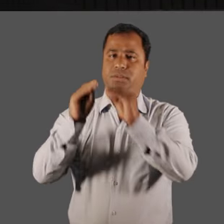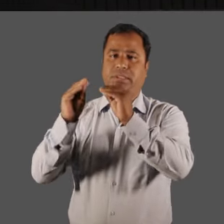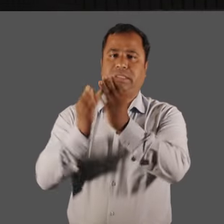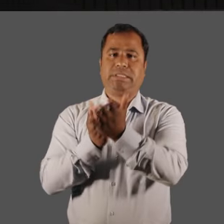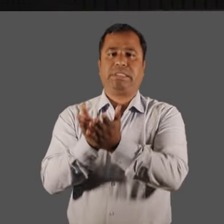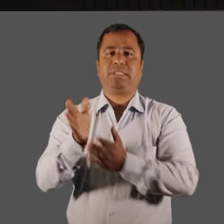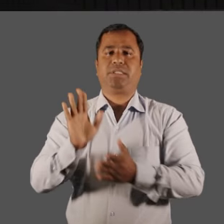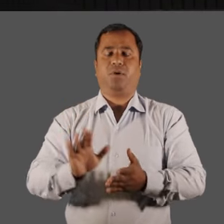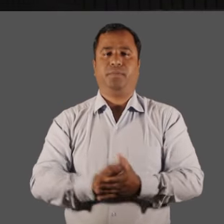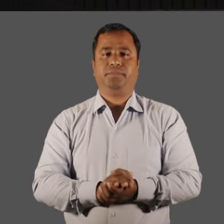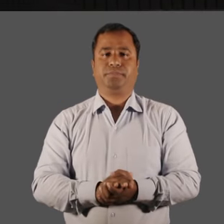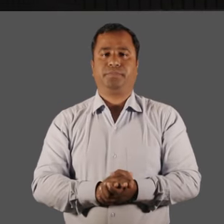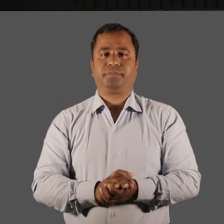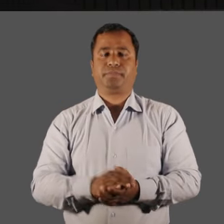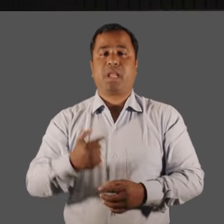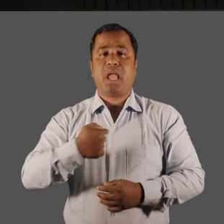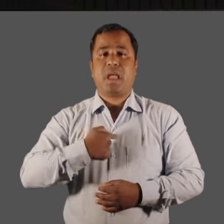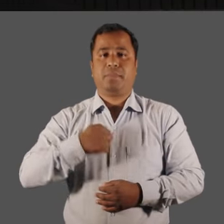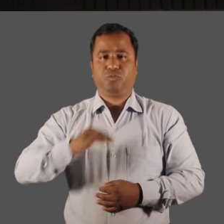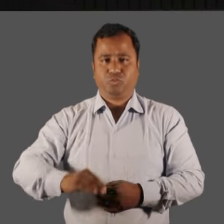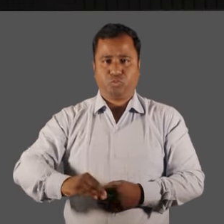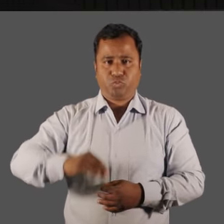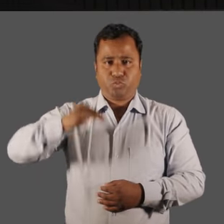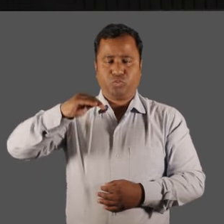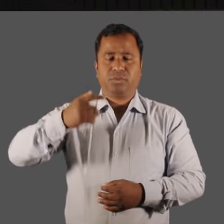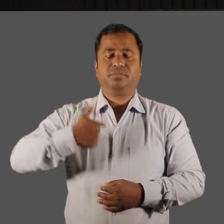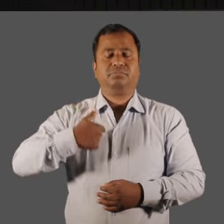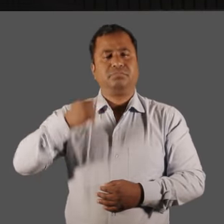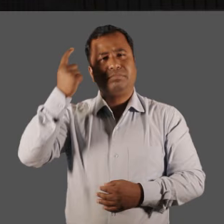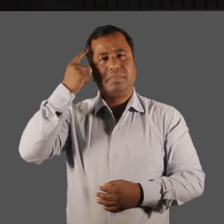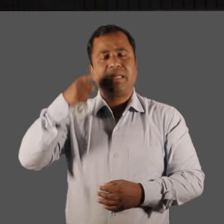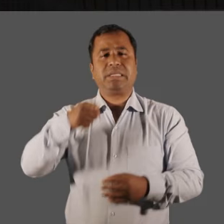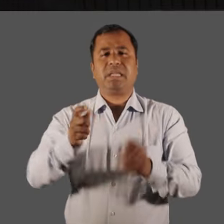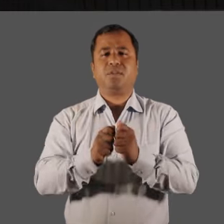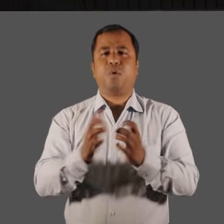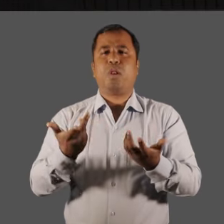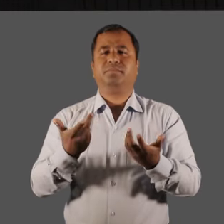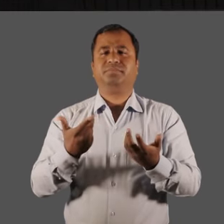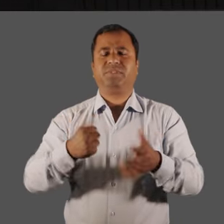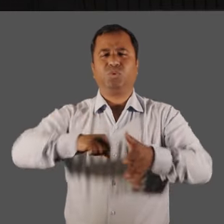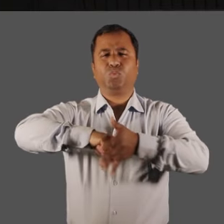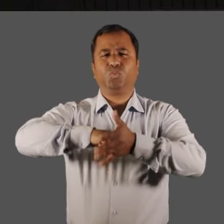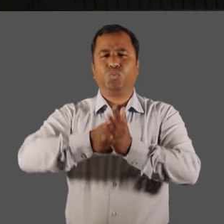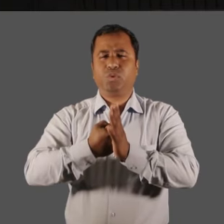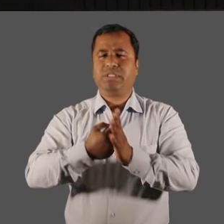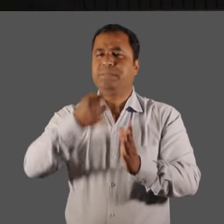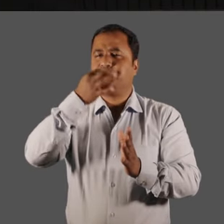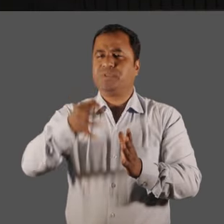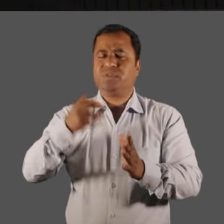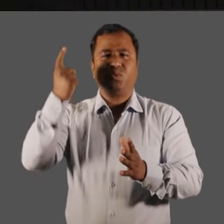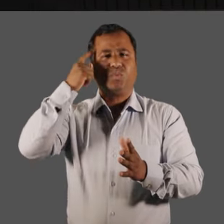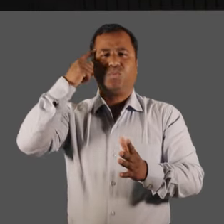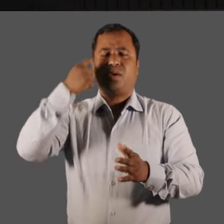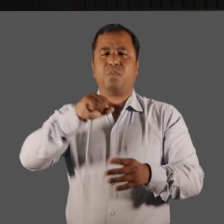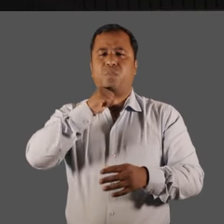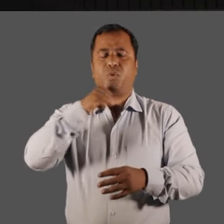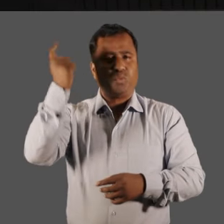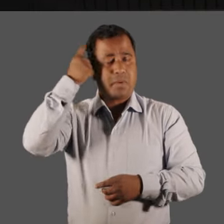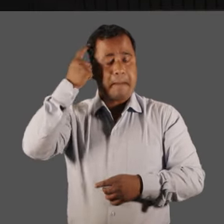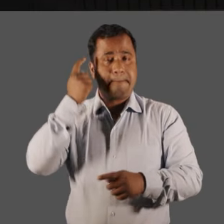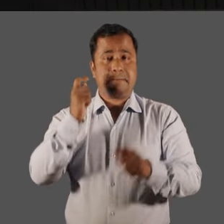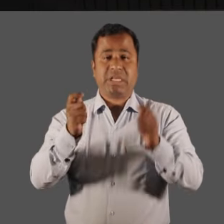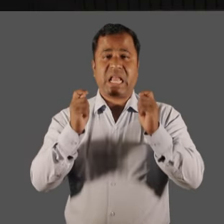আমরা যেমন মানে শৈশবের তো আসলে নিজস্ব একটা বৈশিষ্ট্য আছে। আমরা ওই সময় অনেক জটিল কিছু শিখি না, জানি না, জানি যার না। জন্য আমরা হ্যাঁ, হ্যাঁ। শৈশবকে